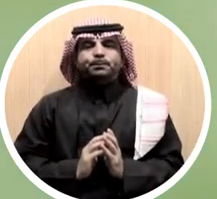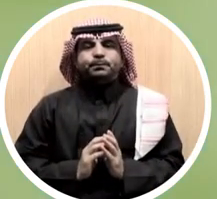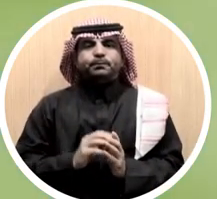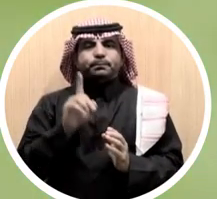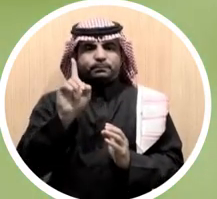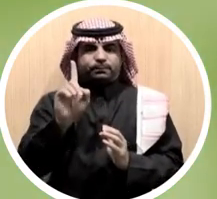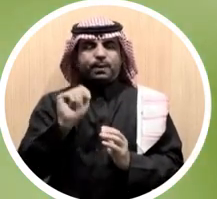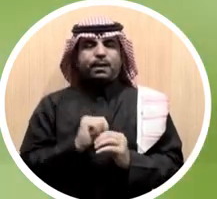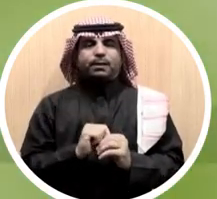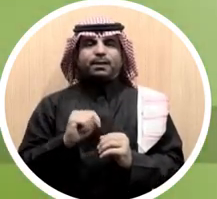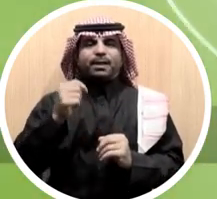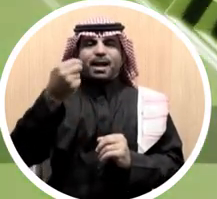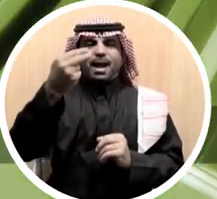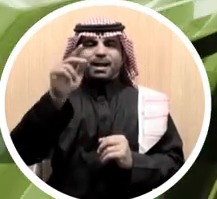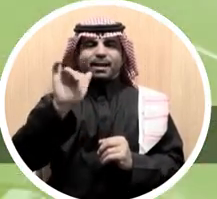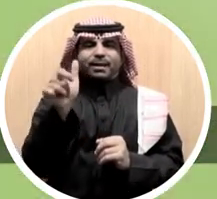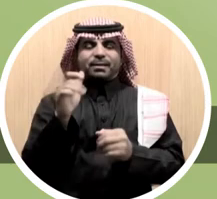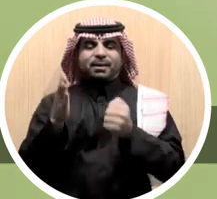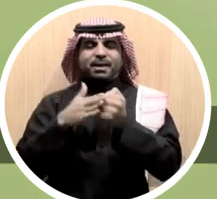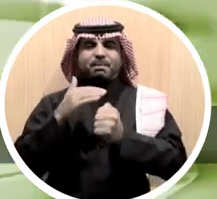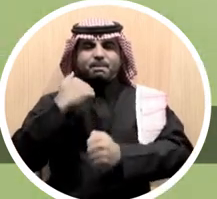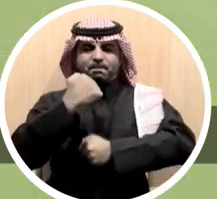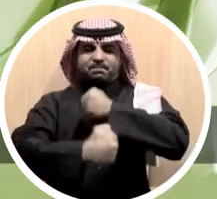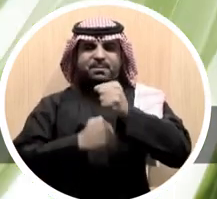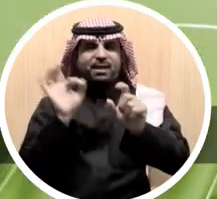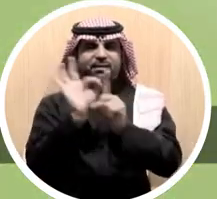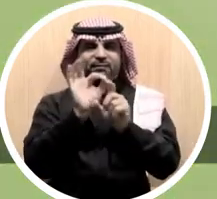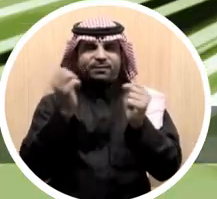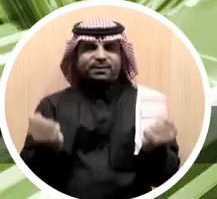مكتبية. تساند عارين للهمم في